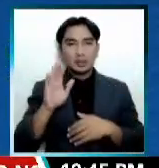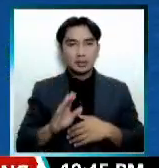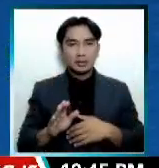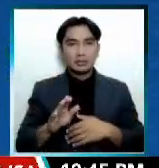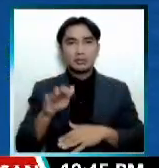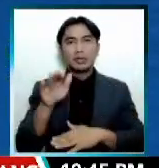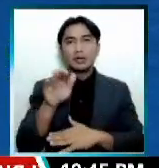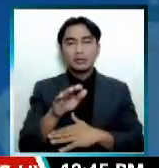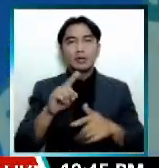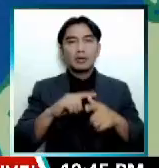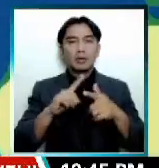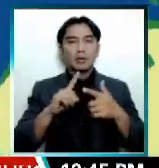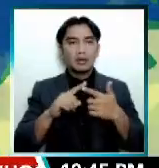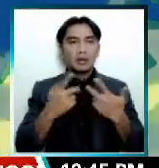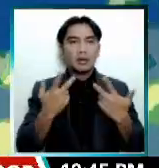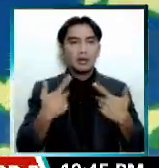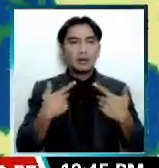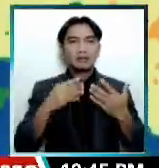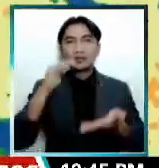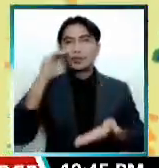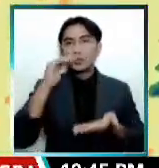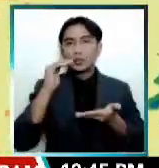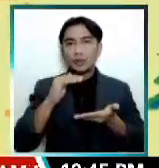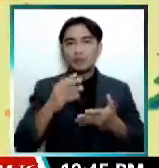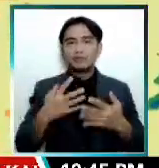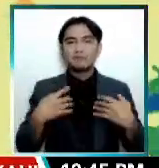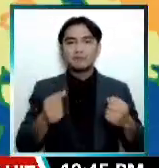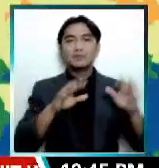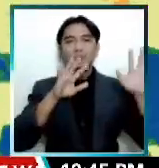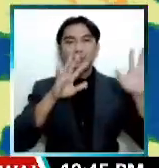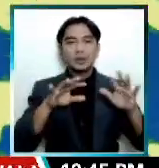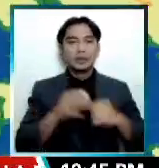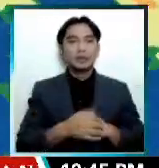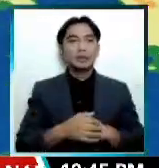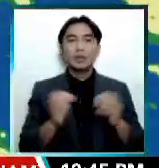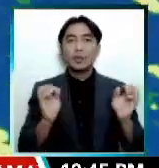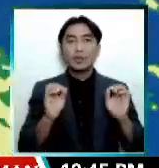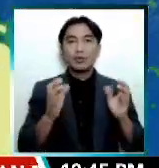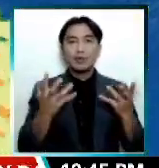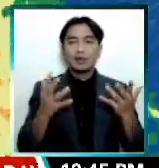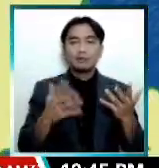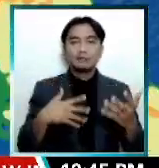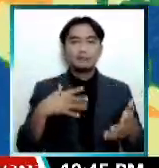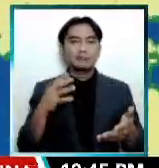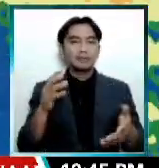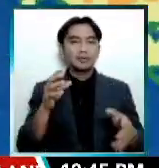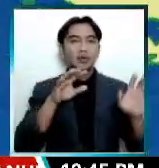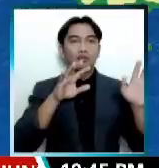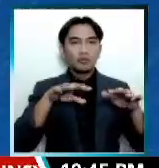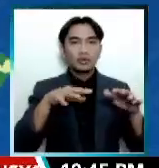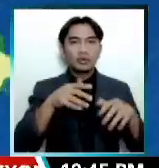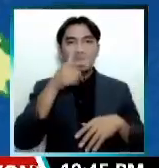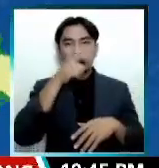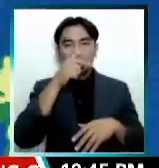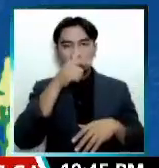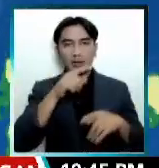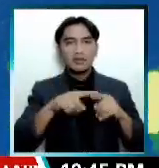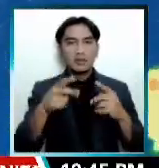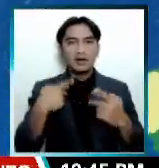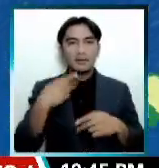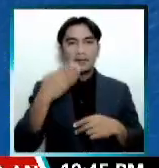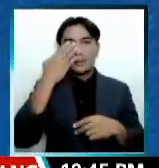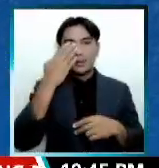ang matitinding ulan. Wala namang tsansa ng ulan sa halos buong Luzon, maliban sa Bicol Region, Mimaropa